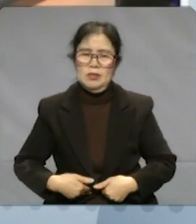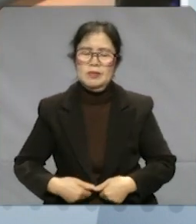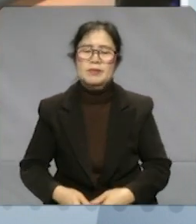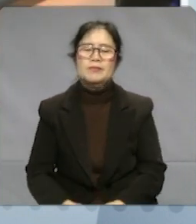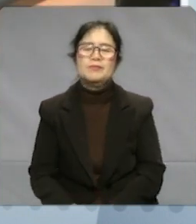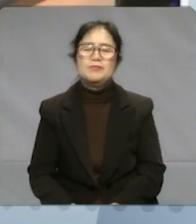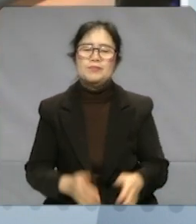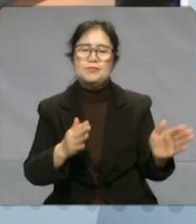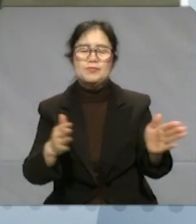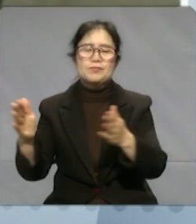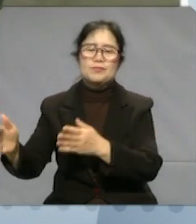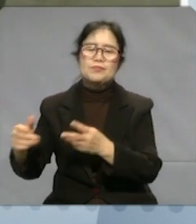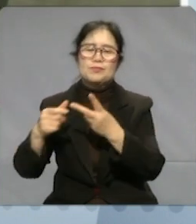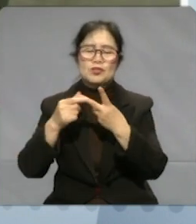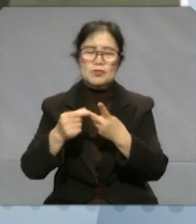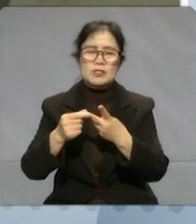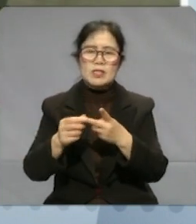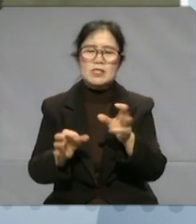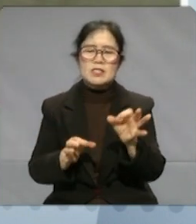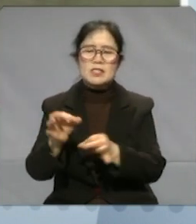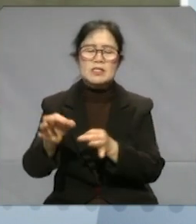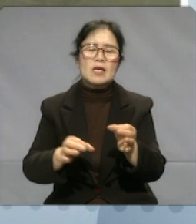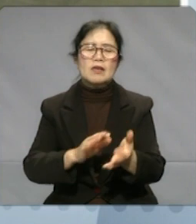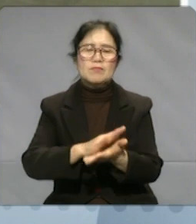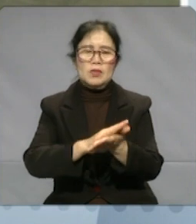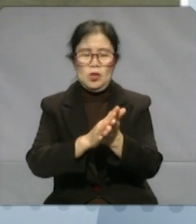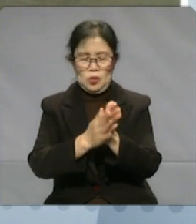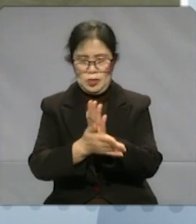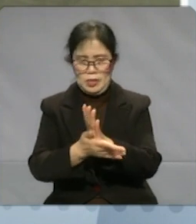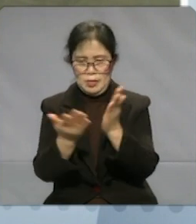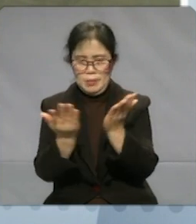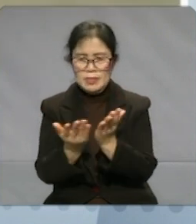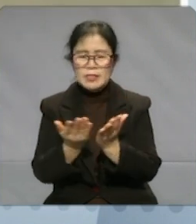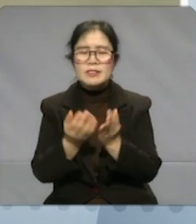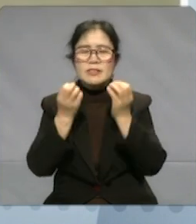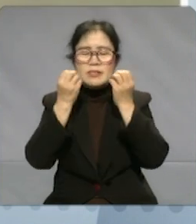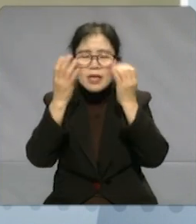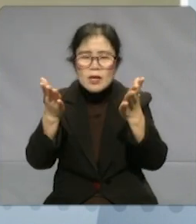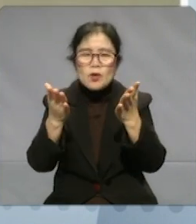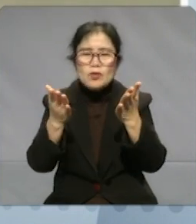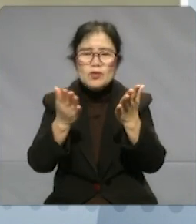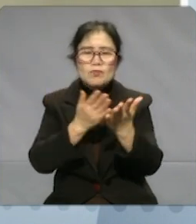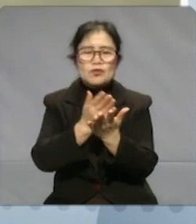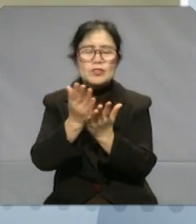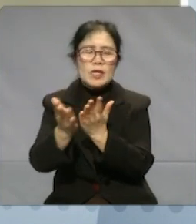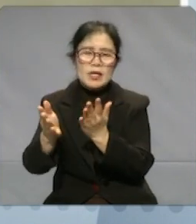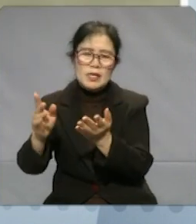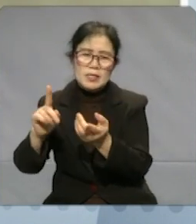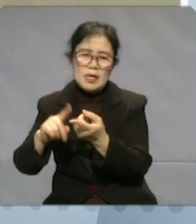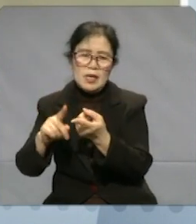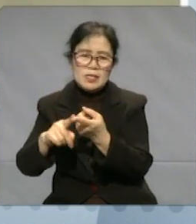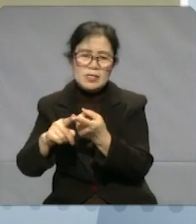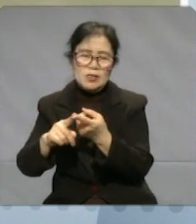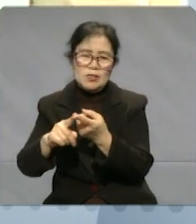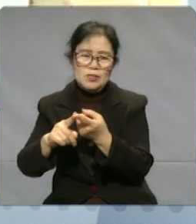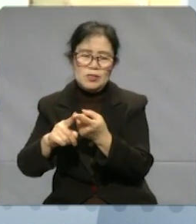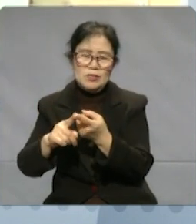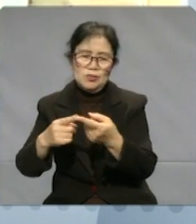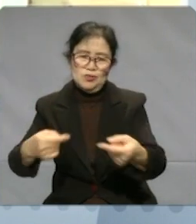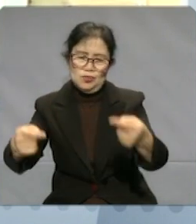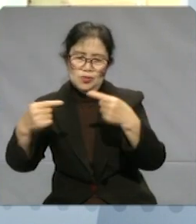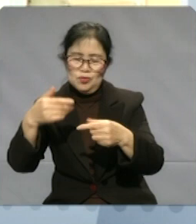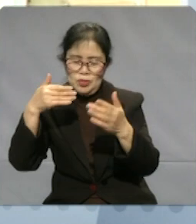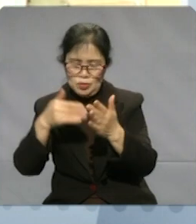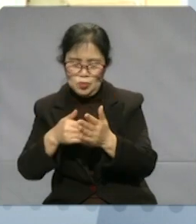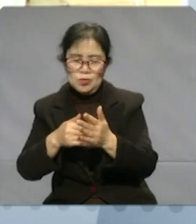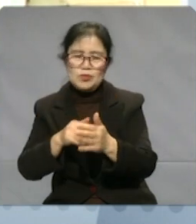있겠고요. 두 번째는 시장 변화에 상응하는 새로운 분야에 대해서 어떤 소상공인들이 진입할 수 있게끔 이런